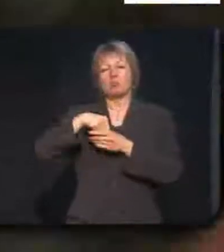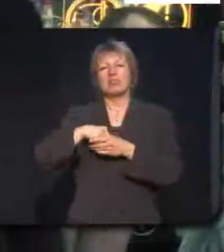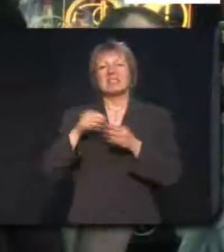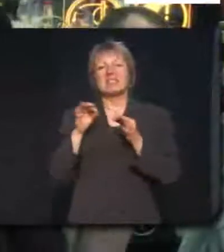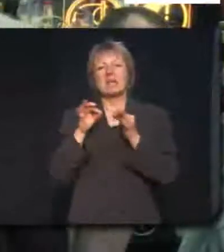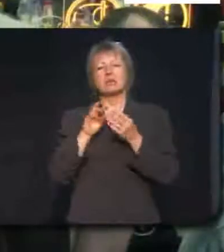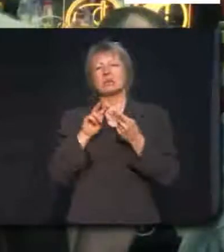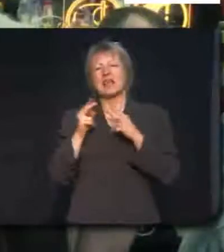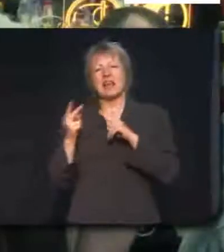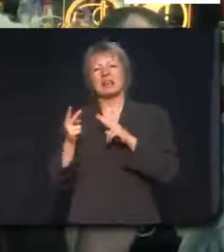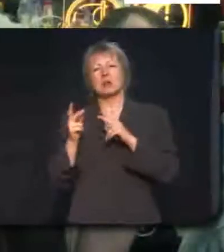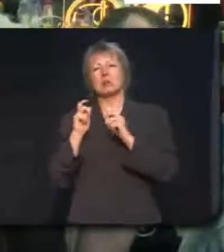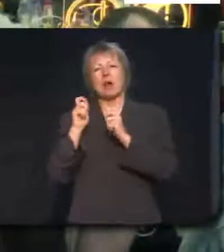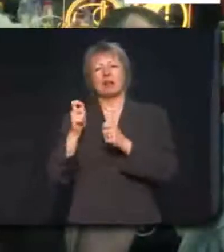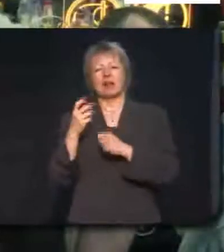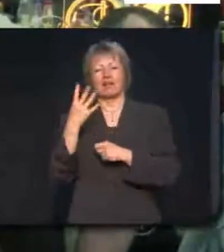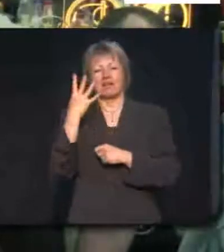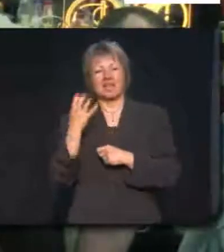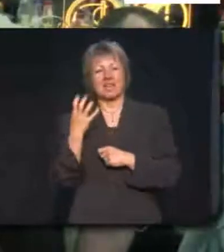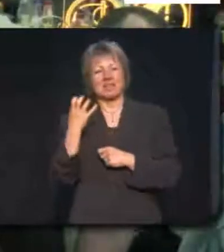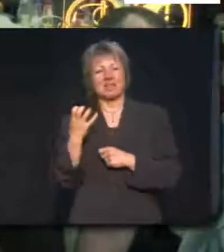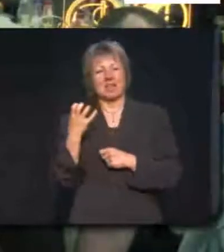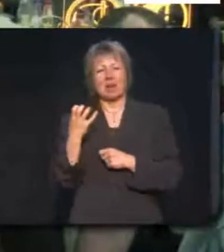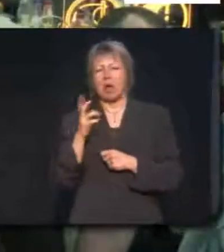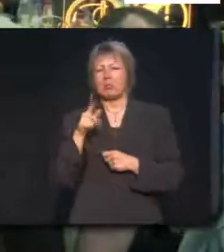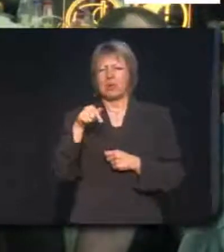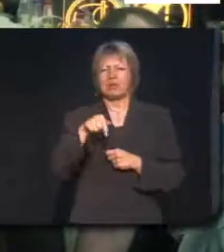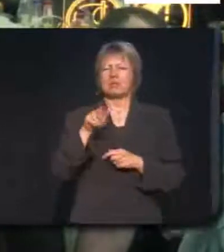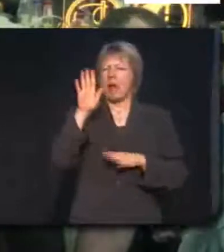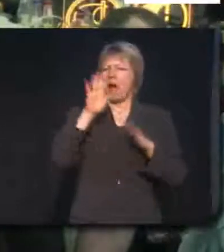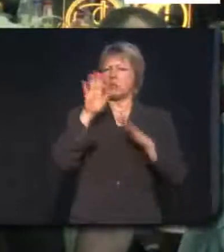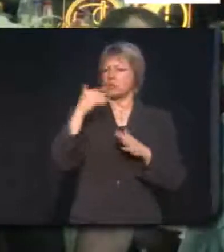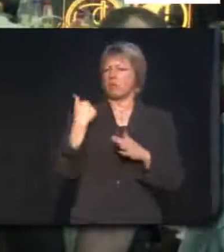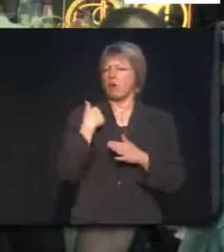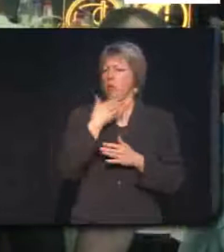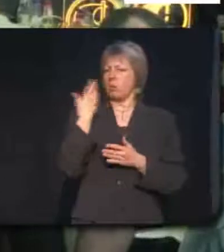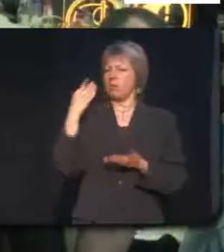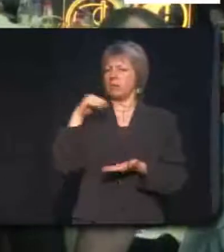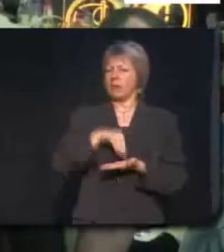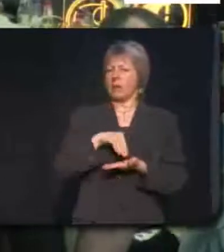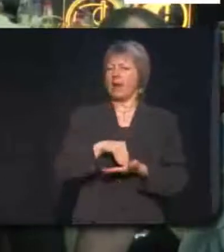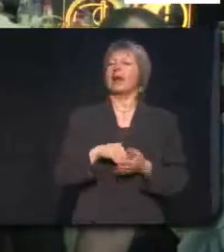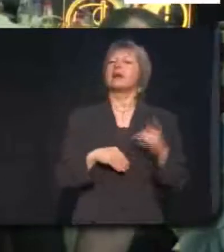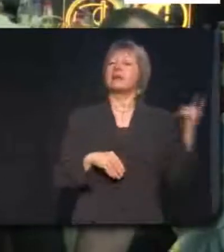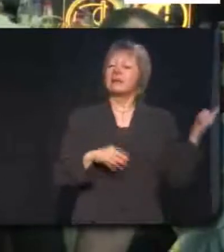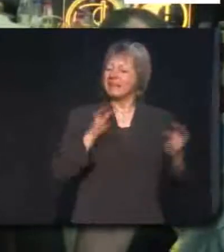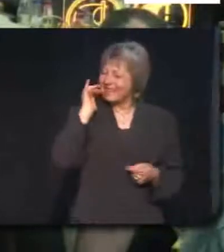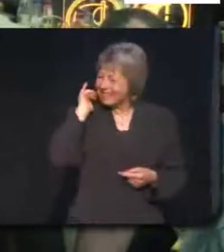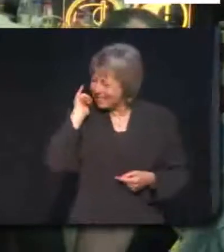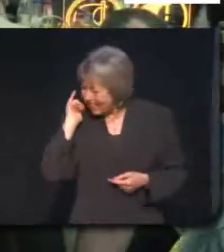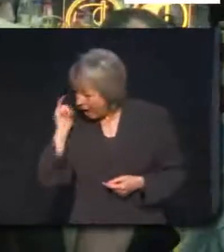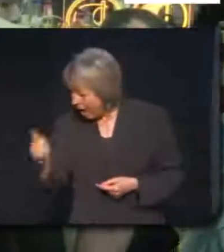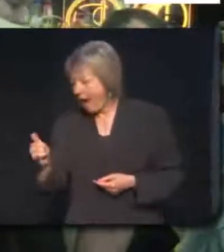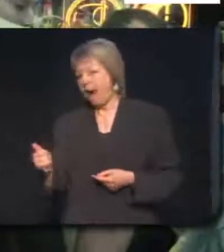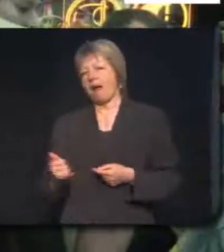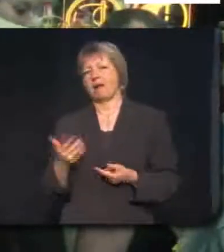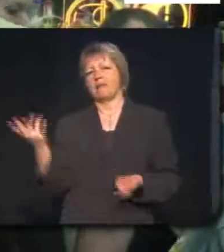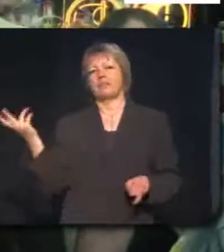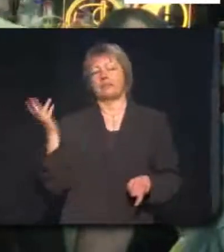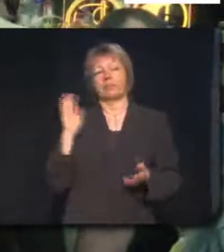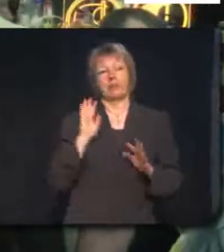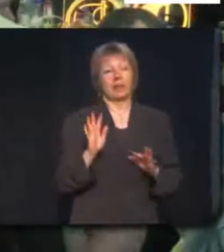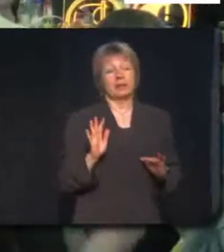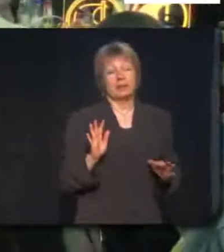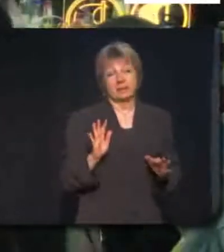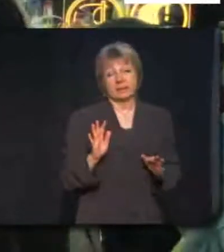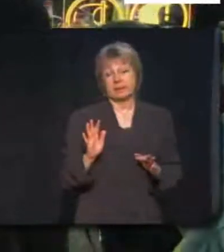40 mit aufgeführt der aber in dieser Abstimmung überhaupt gar nicht mit zu Abstimmung gestellt wurde weil der Antrag okay jetzt